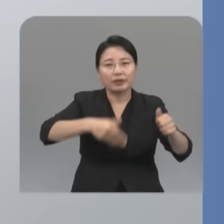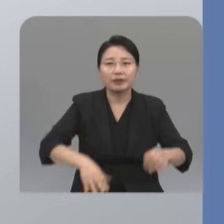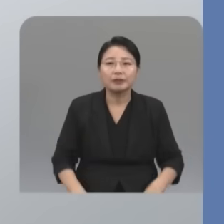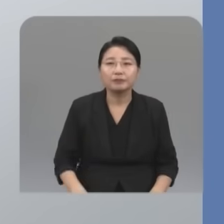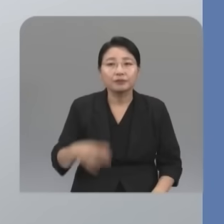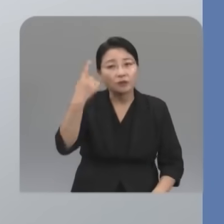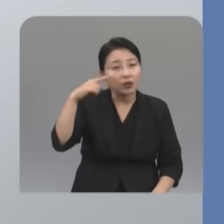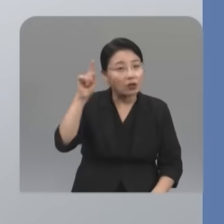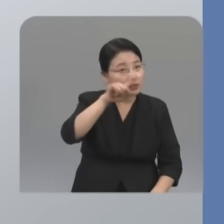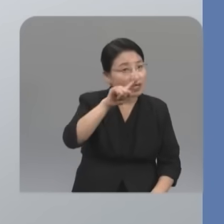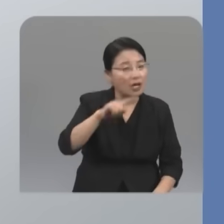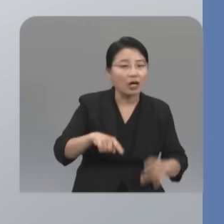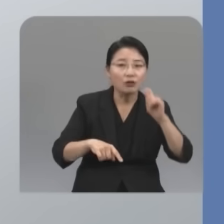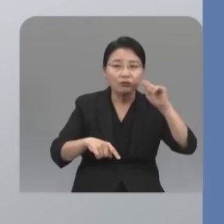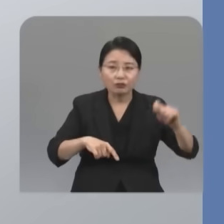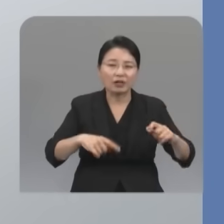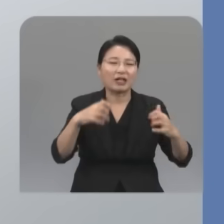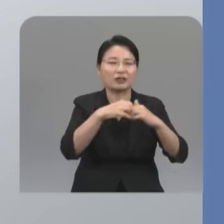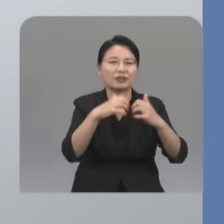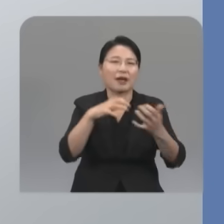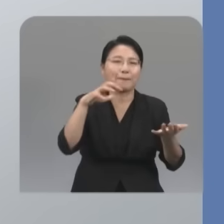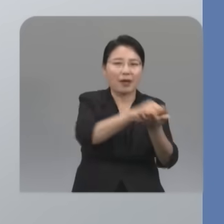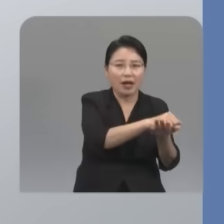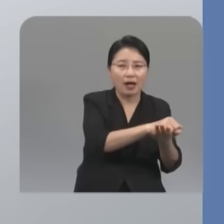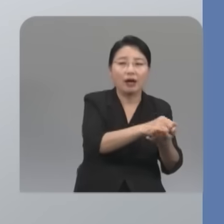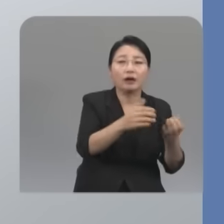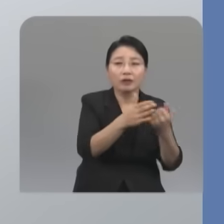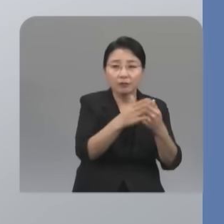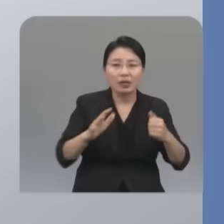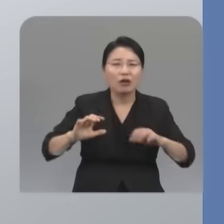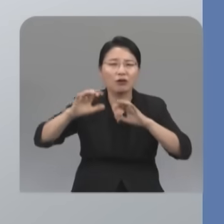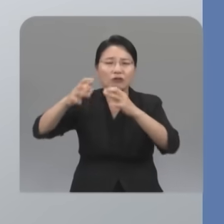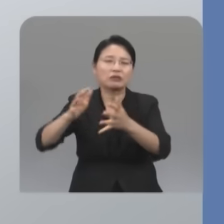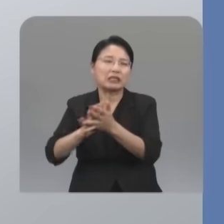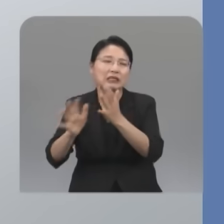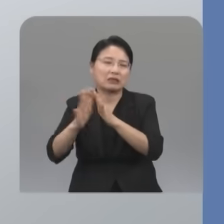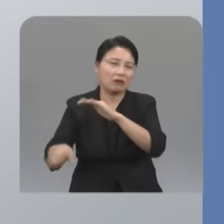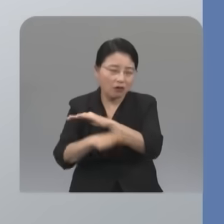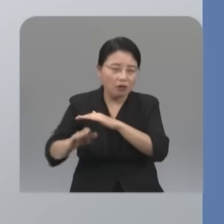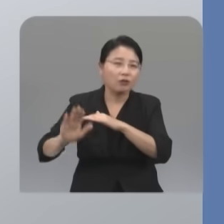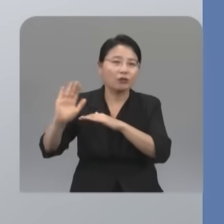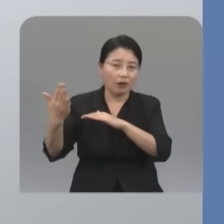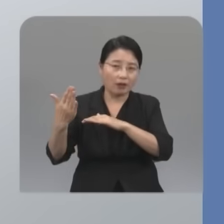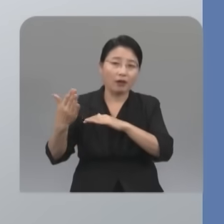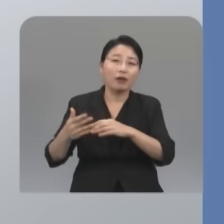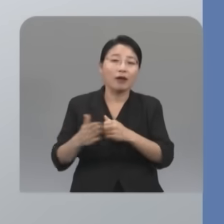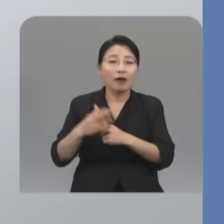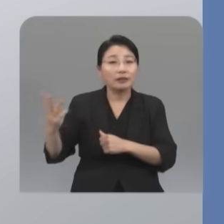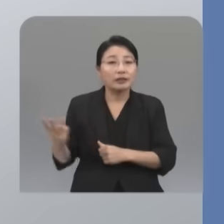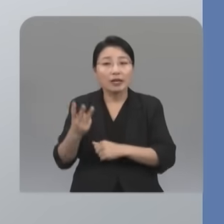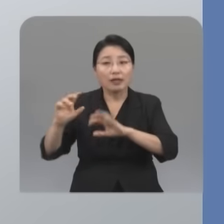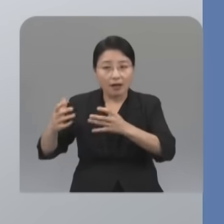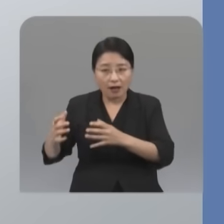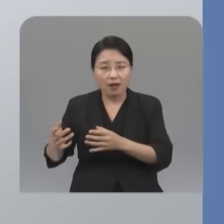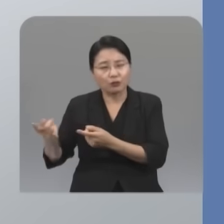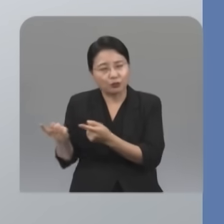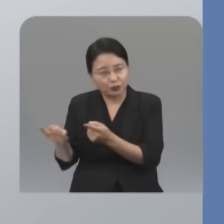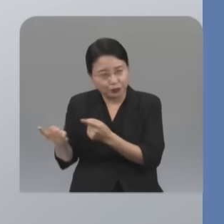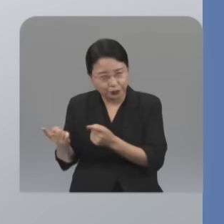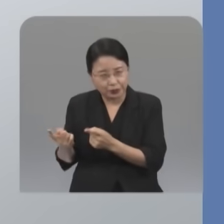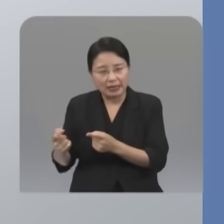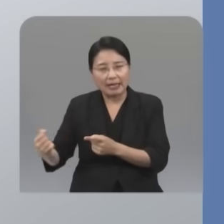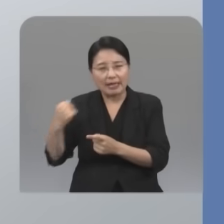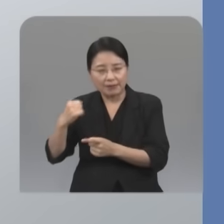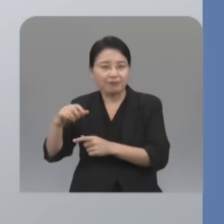러시아 역시 우크라이나 침공으로 국제질서 근간을 뒤흔들었다고 규정하면서 한미일 3국의 조율되고